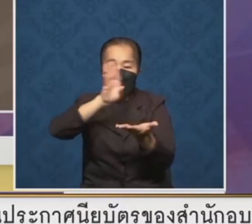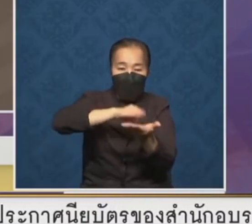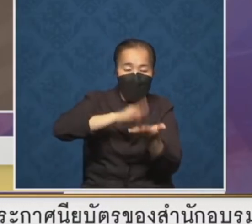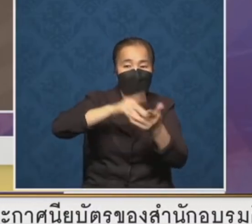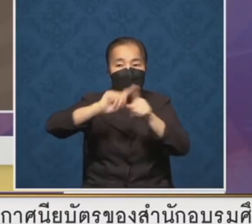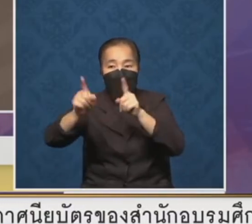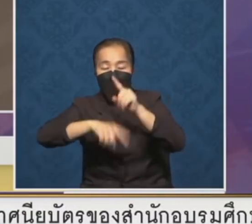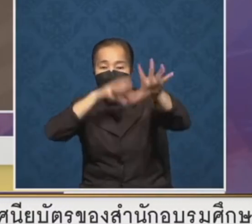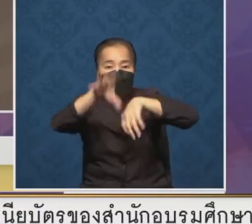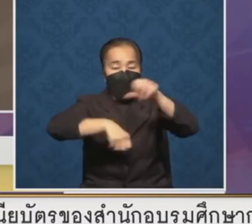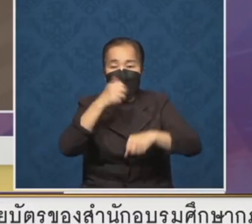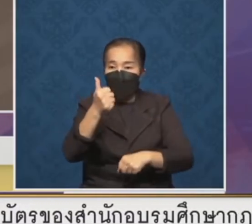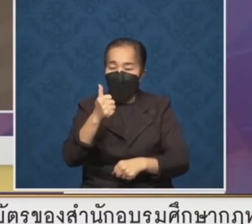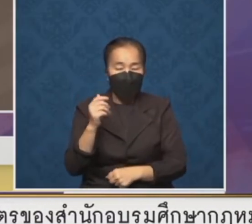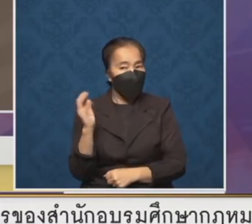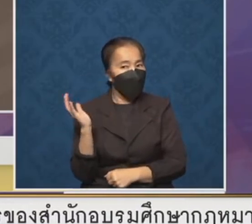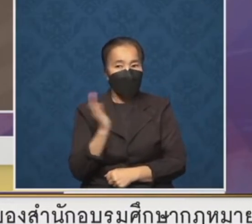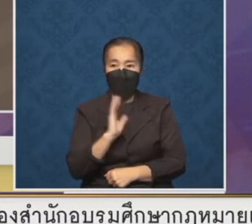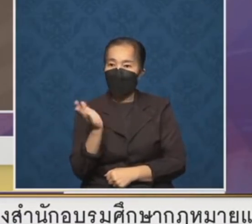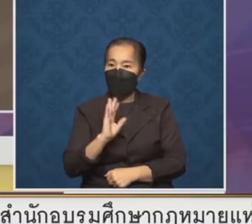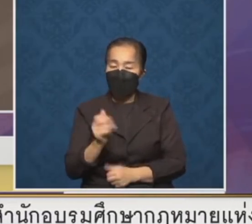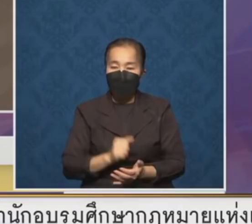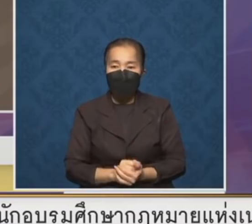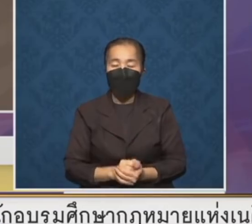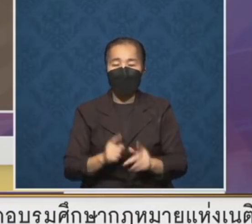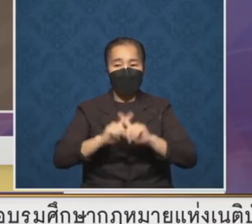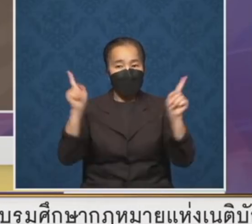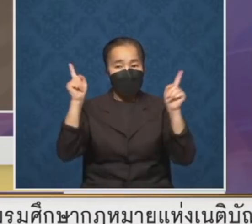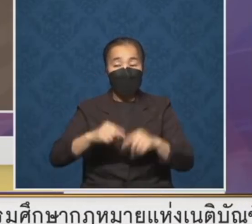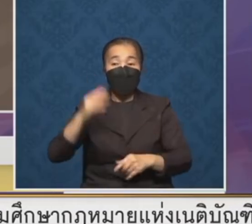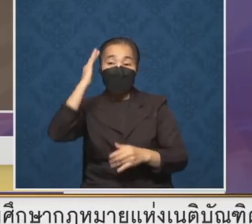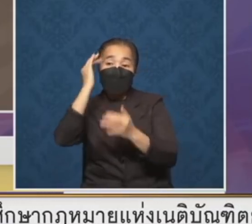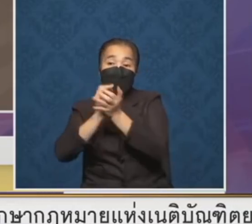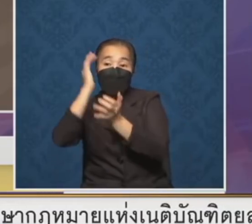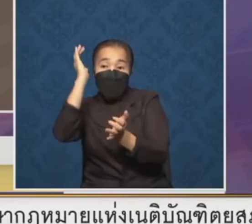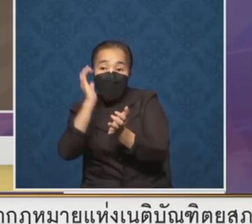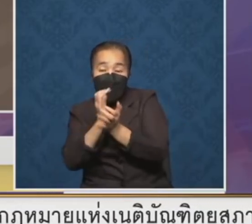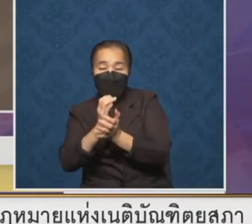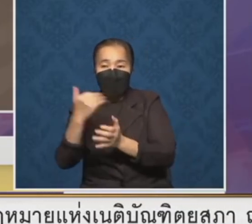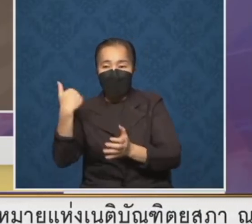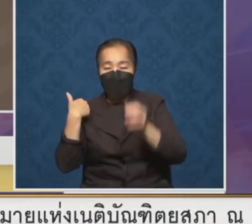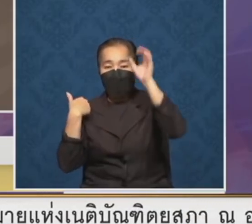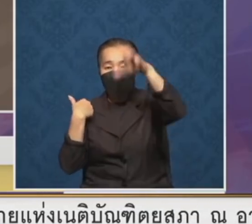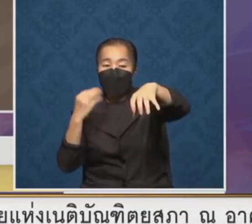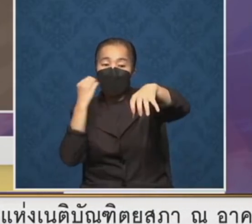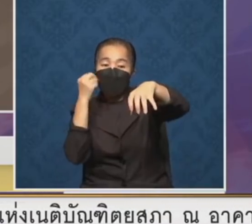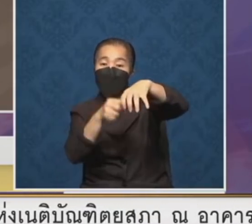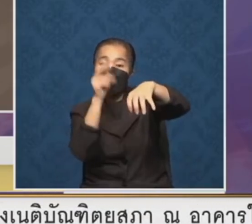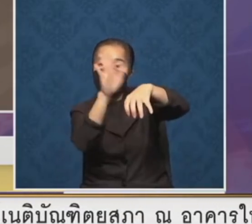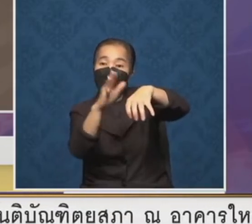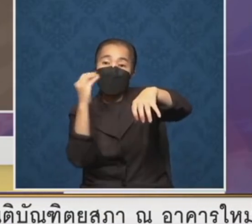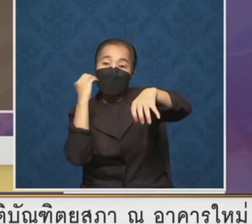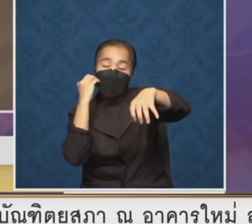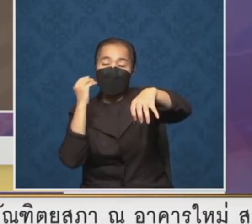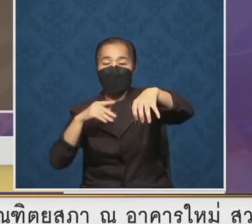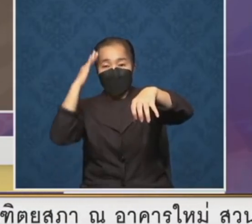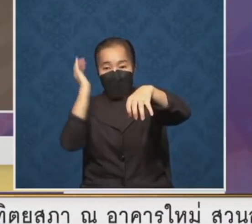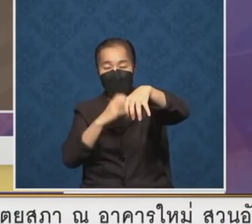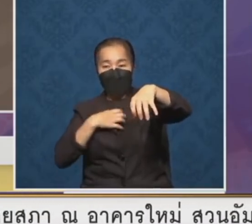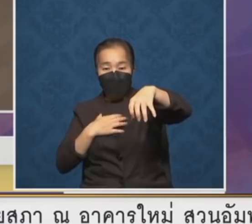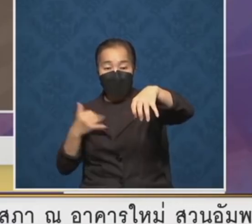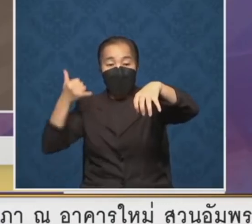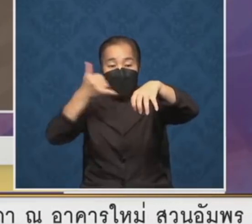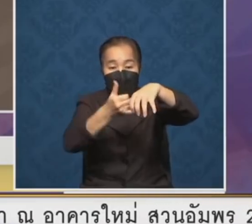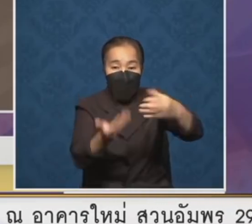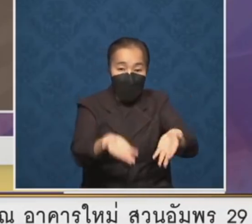พื่อนบ้านเราได้ครับว่าเรามีพฤติกรรมยังไงเข้าออกจากบ้านกี่โมงมีใครมาหาบ้างไหมโดยไม่ต้องขอหมายศาลครับแต่ประ